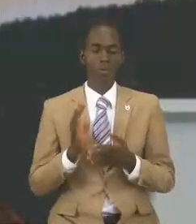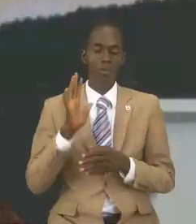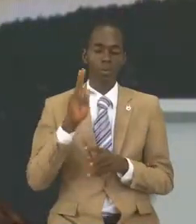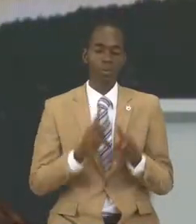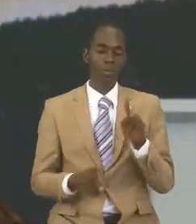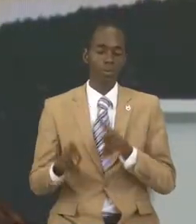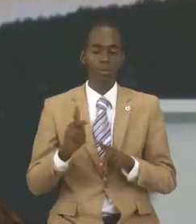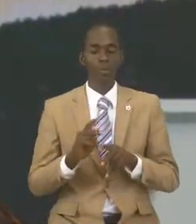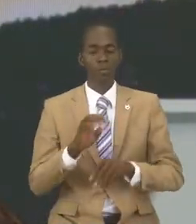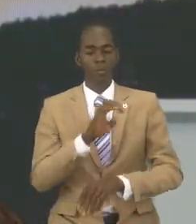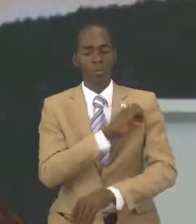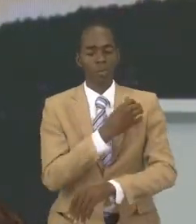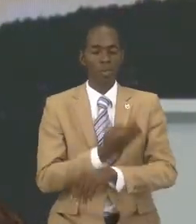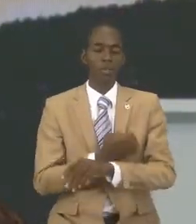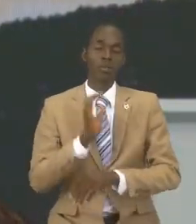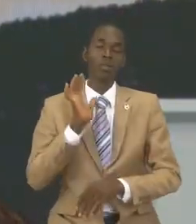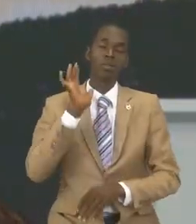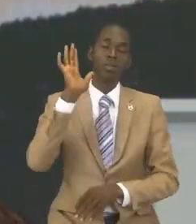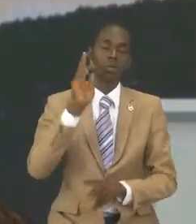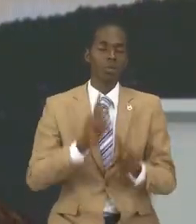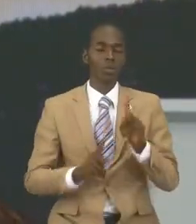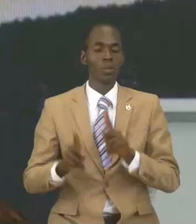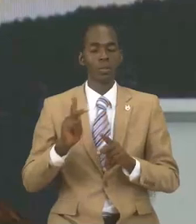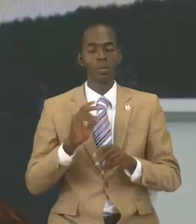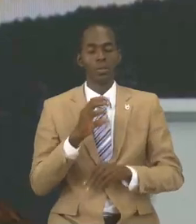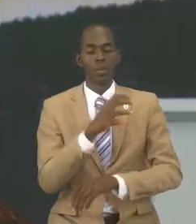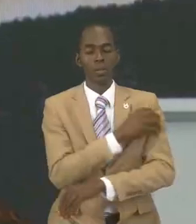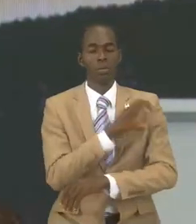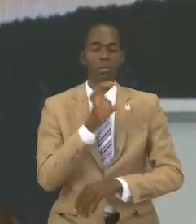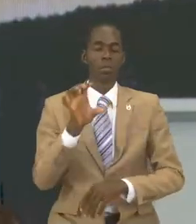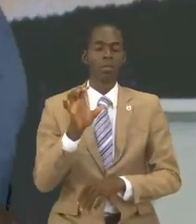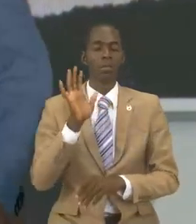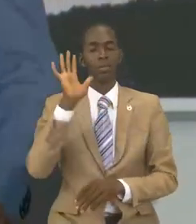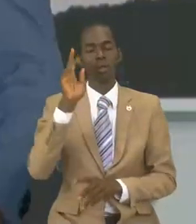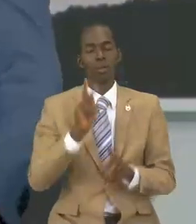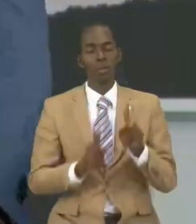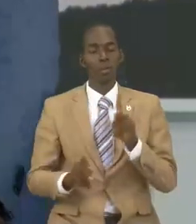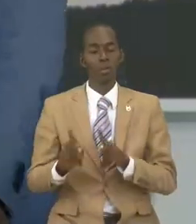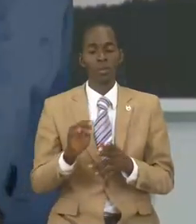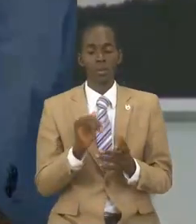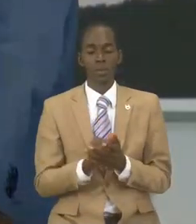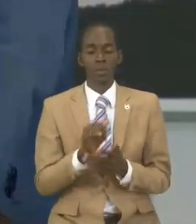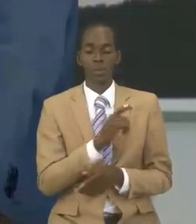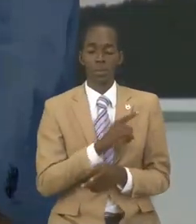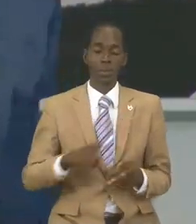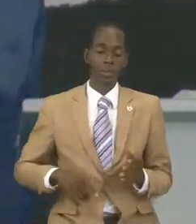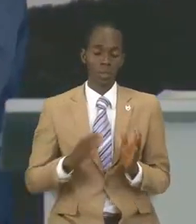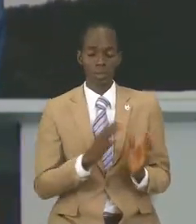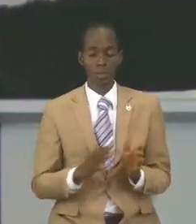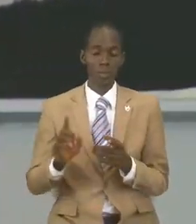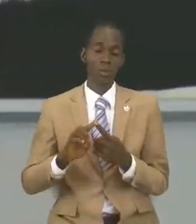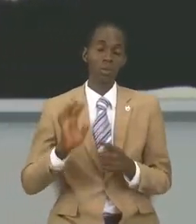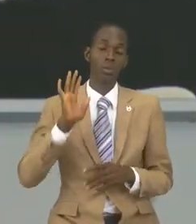vivifie ton peuple, fortifie ton peuple, renforce ton peuple. Seigneur, que selon